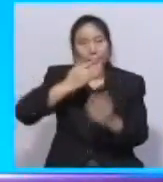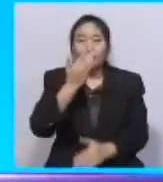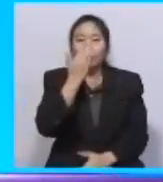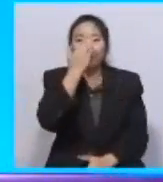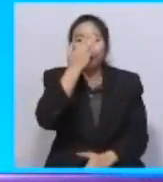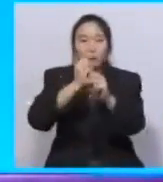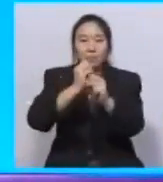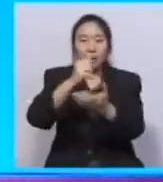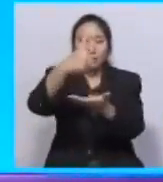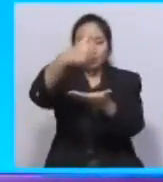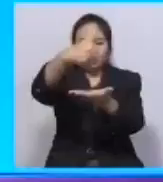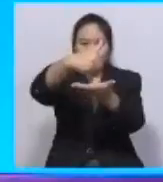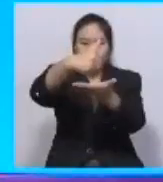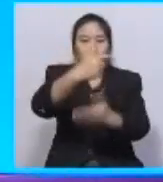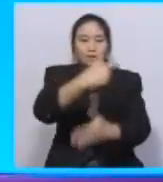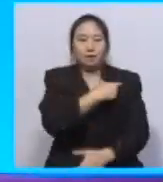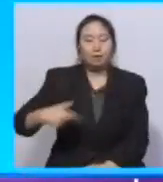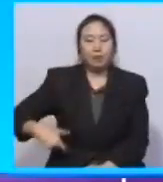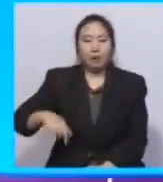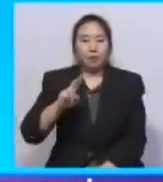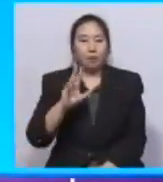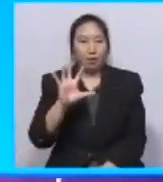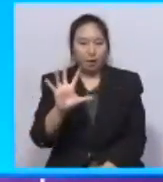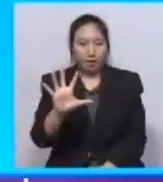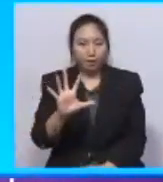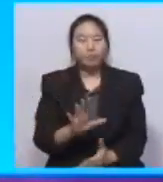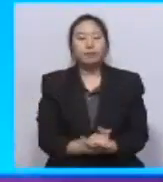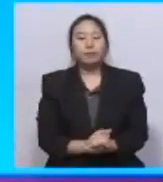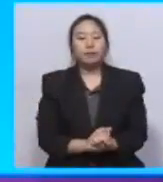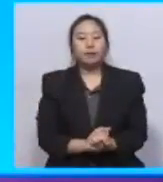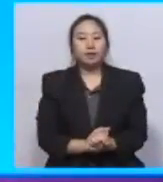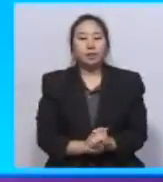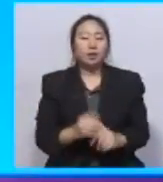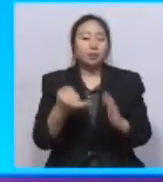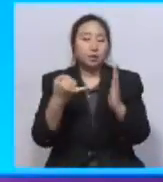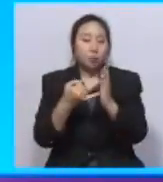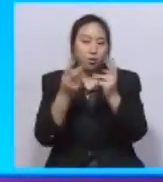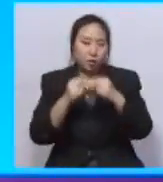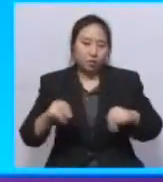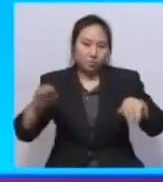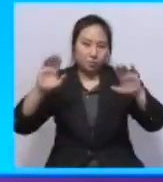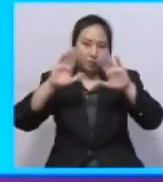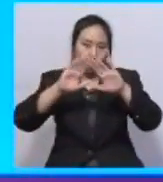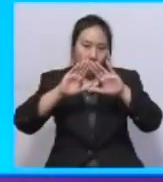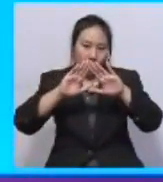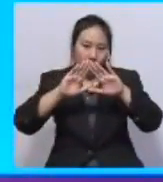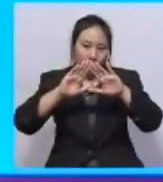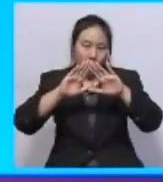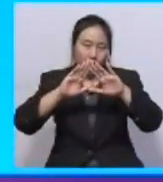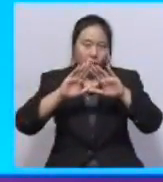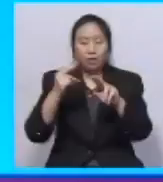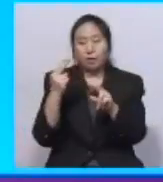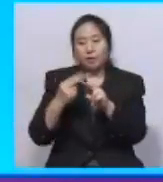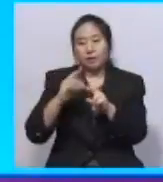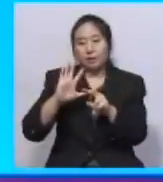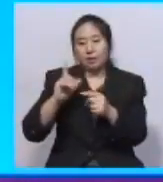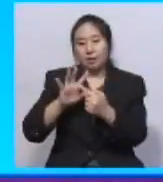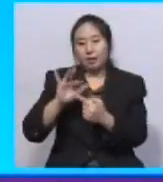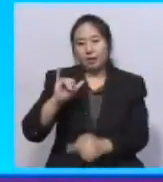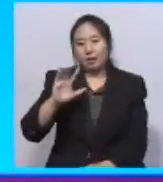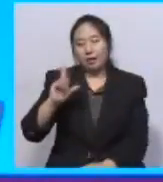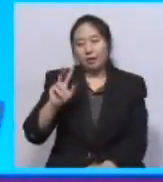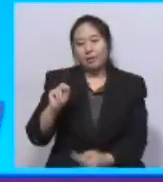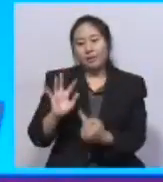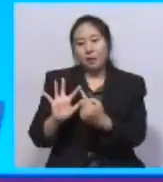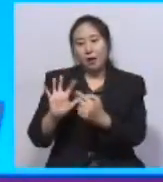รีย์พระบาทสมเด็จพระจุลจอมเกล้าเจ้าอยู่หัวนะครับและส่วนที่จังหวัดนครปฐมนะครับทางด้านของนายชาญชนะเอี่ยม